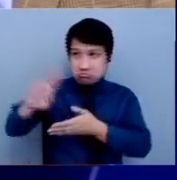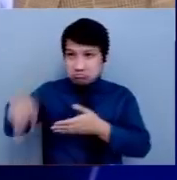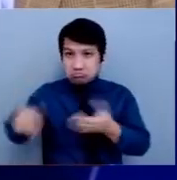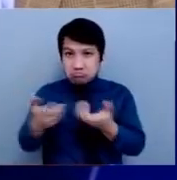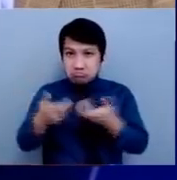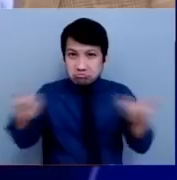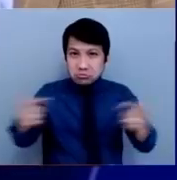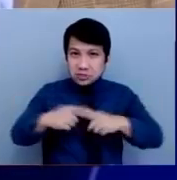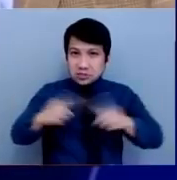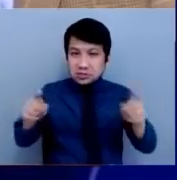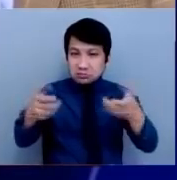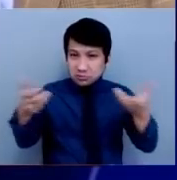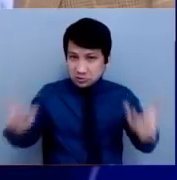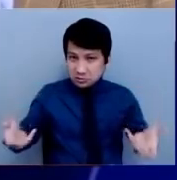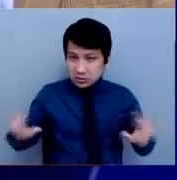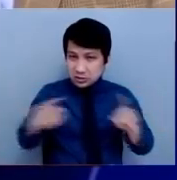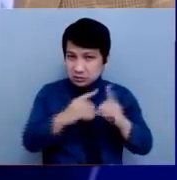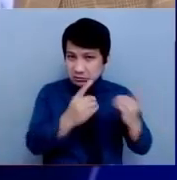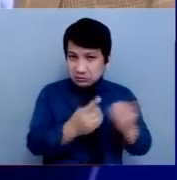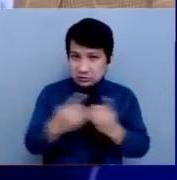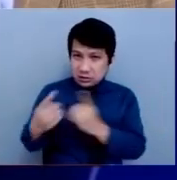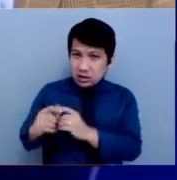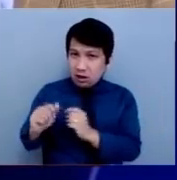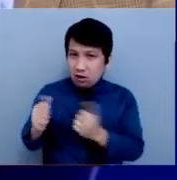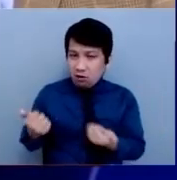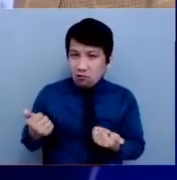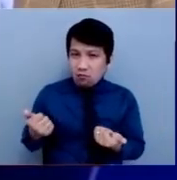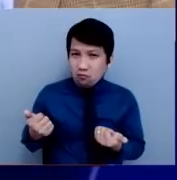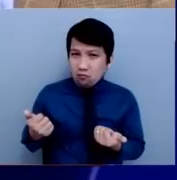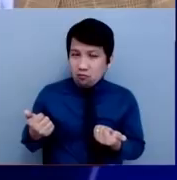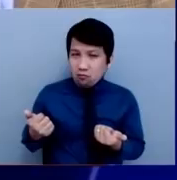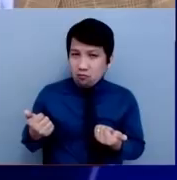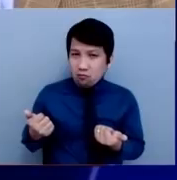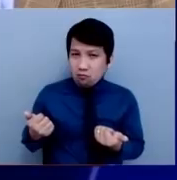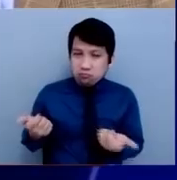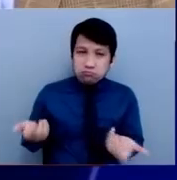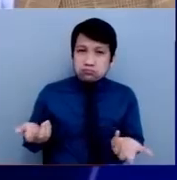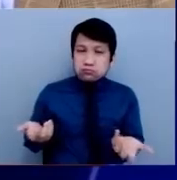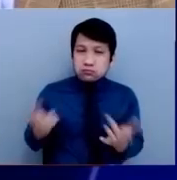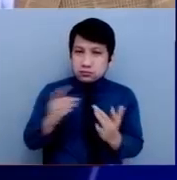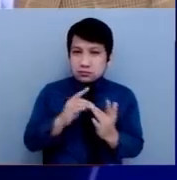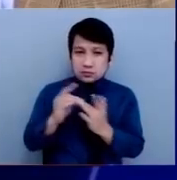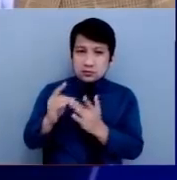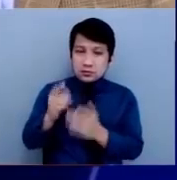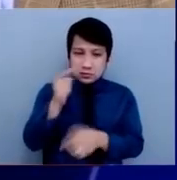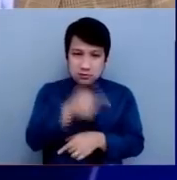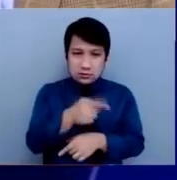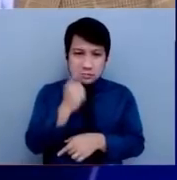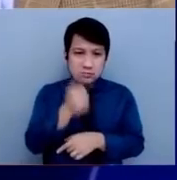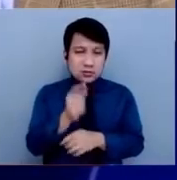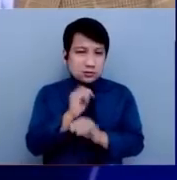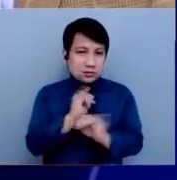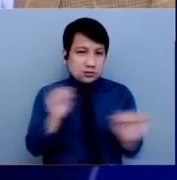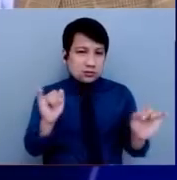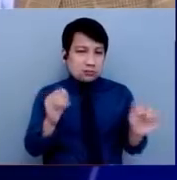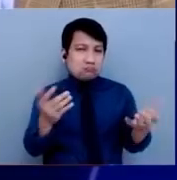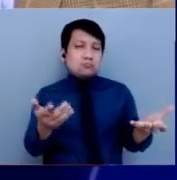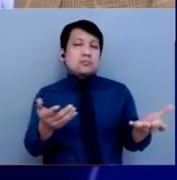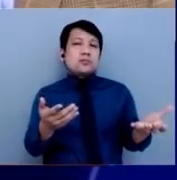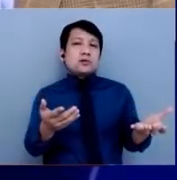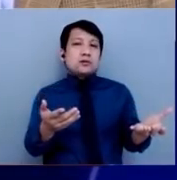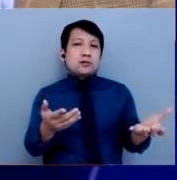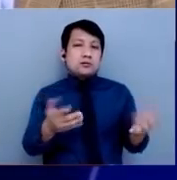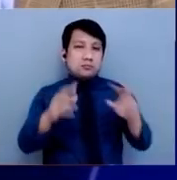different division? And how will that be resolved? Especially if you're looking at the same fundamental